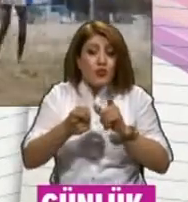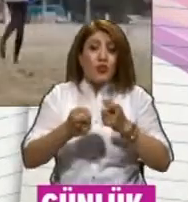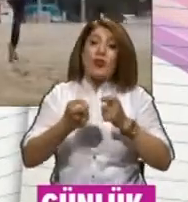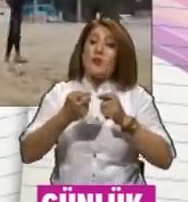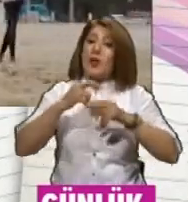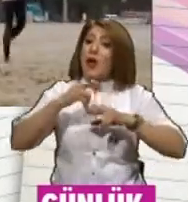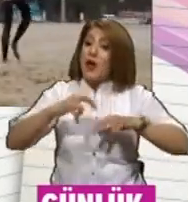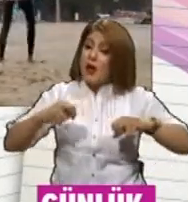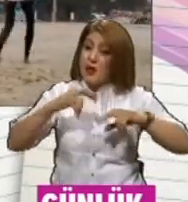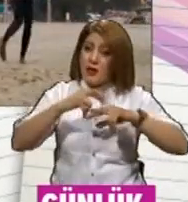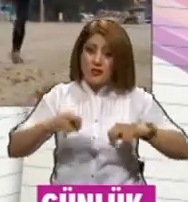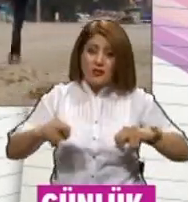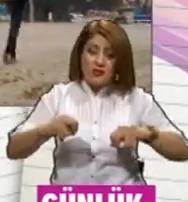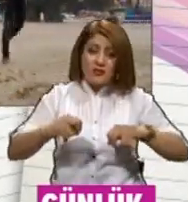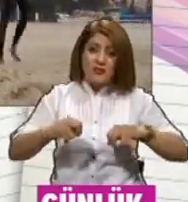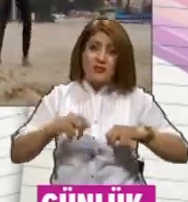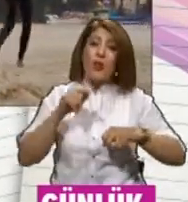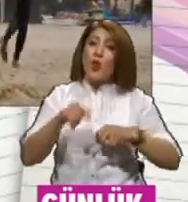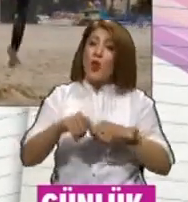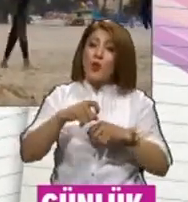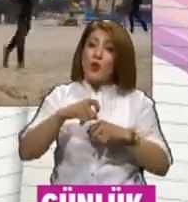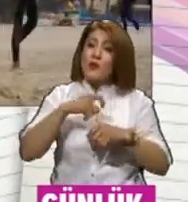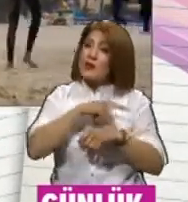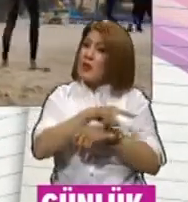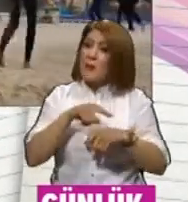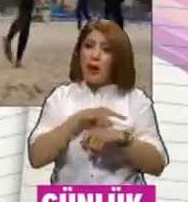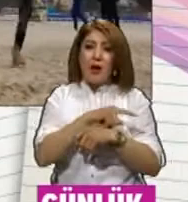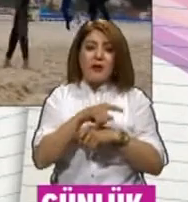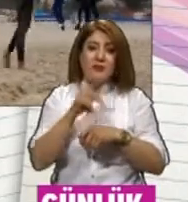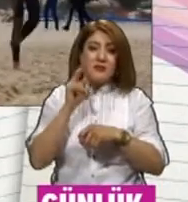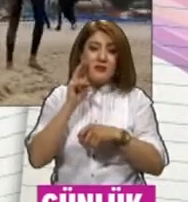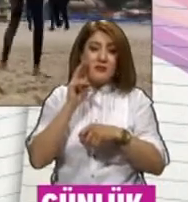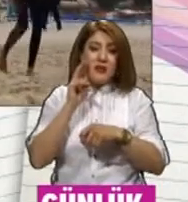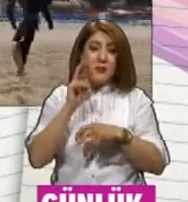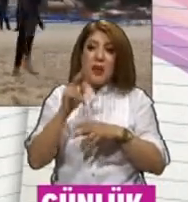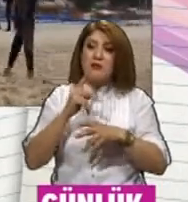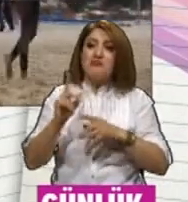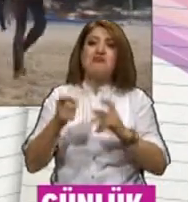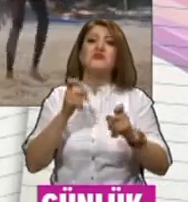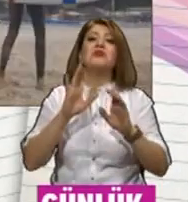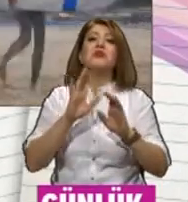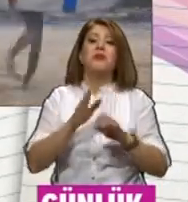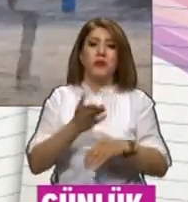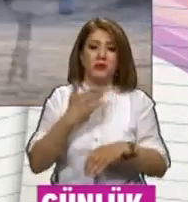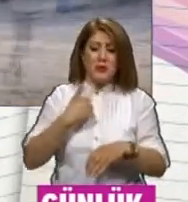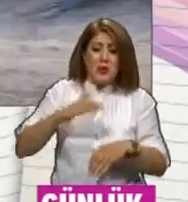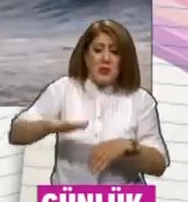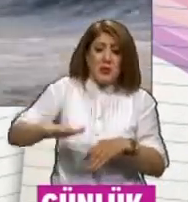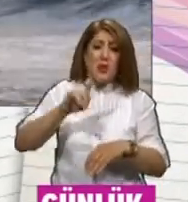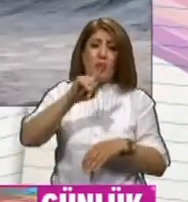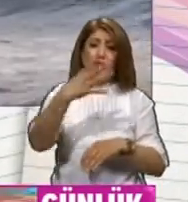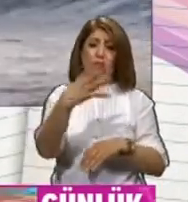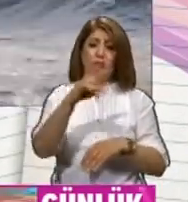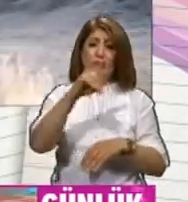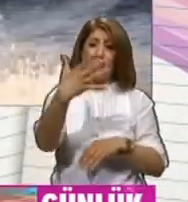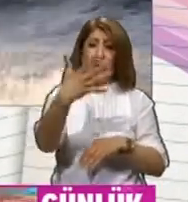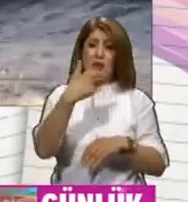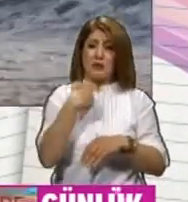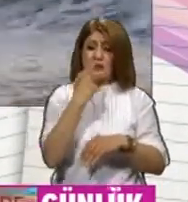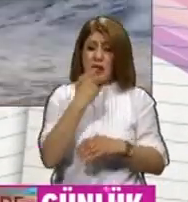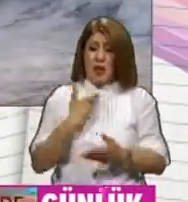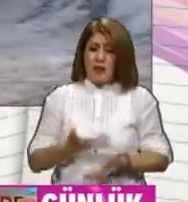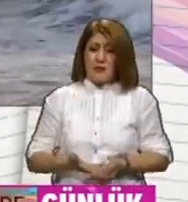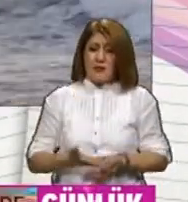Araştırdım. O günkü şartlar dahilinde olmadım. Bir de çocuğum, yani 14-15 yaşlarında bir çocuğum.